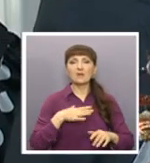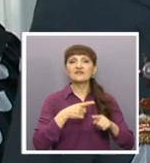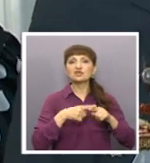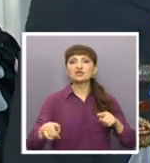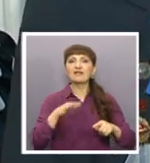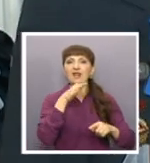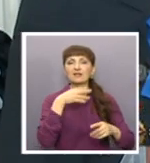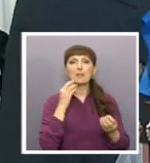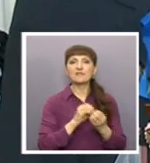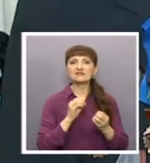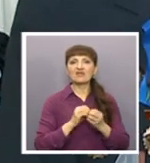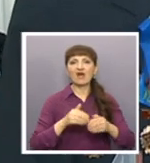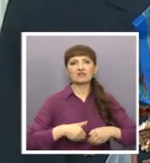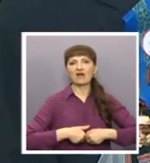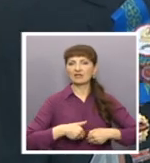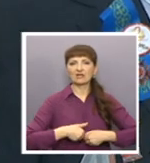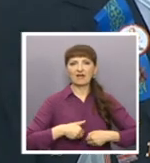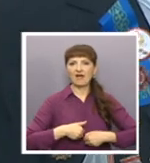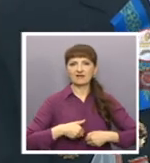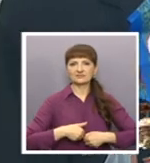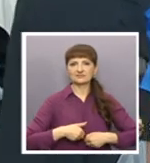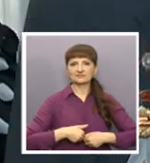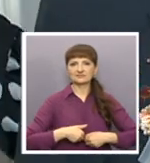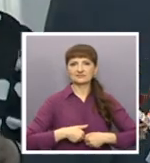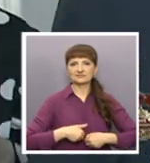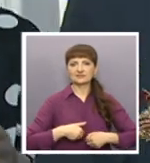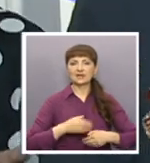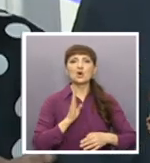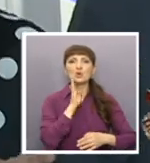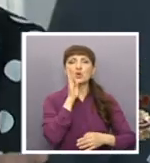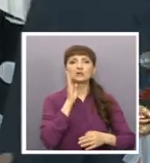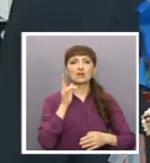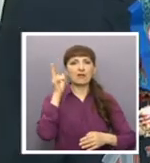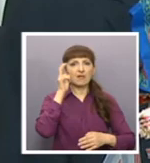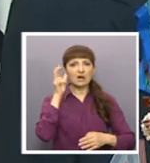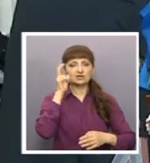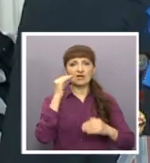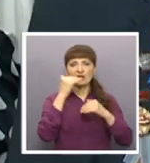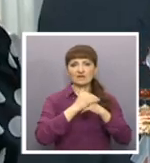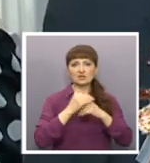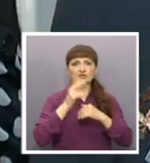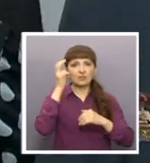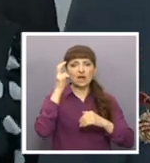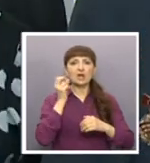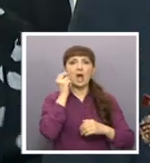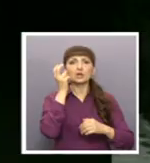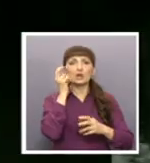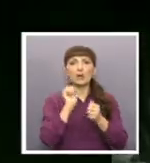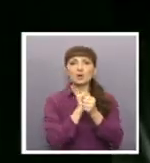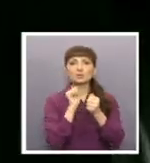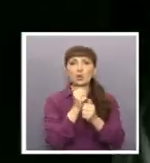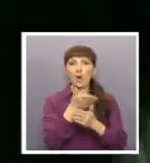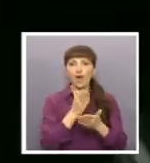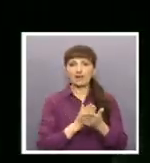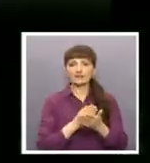лет постоянно голодали. Но утром каша – вечером каша, днем сухари.